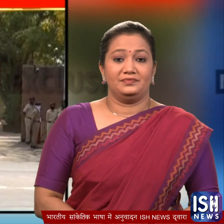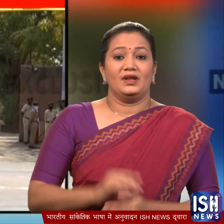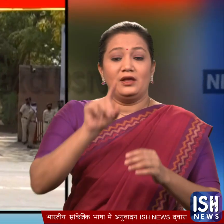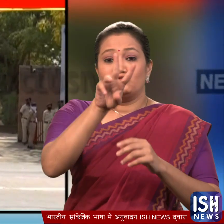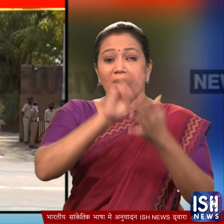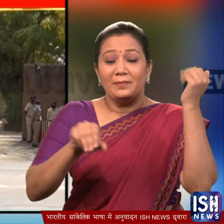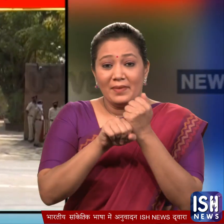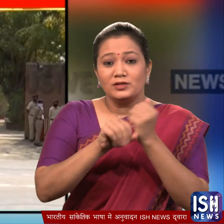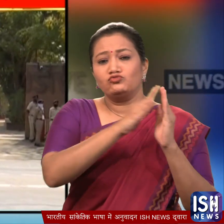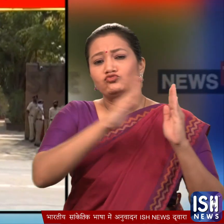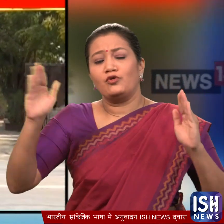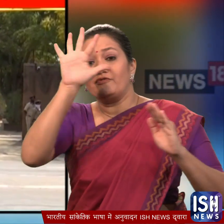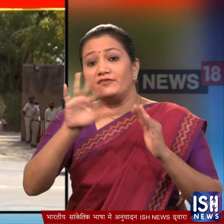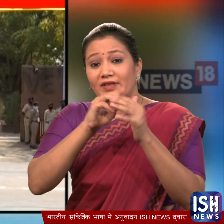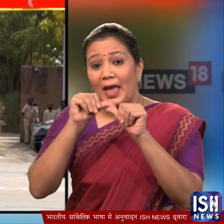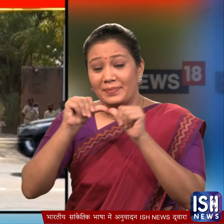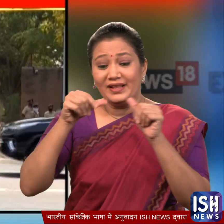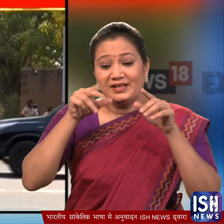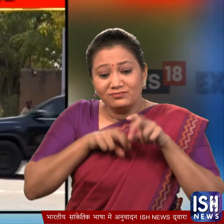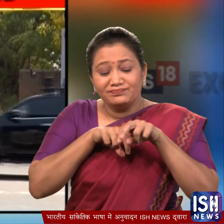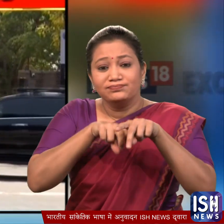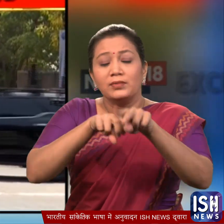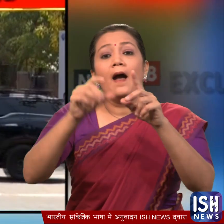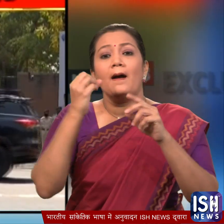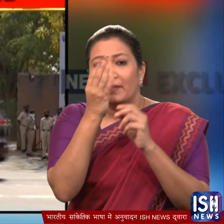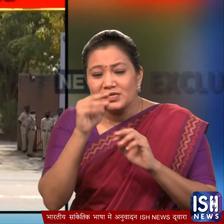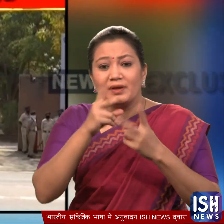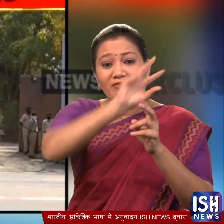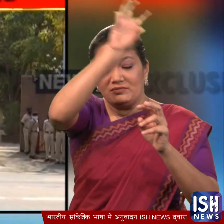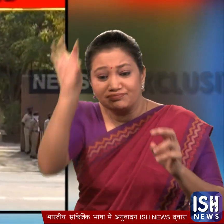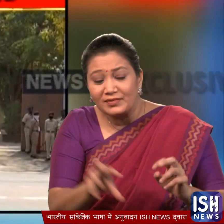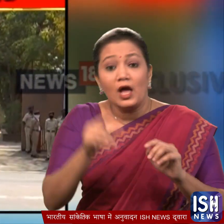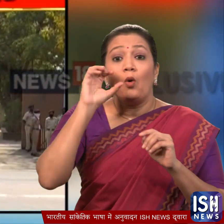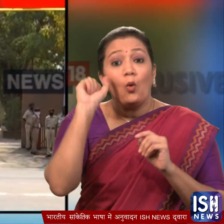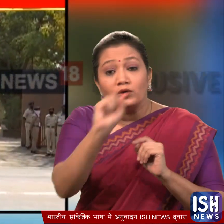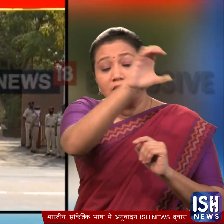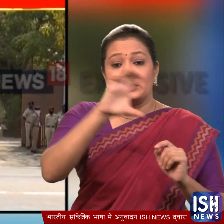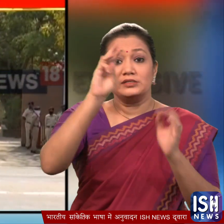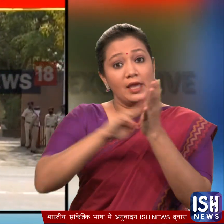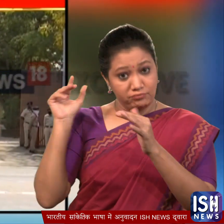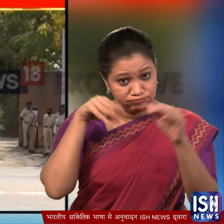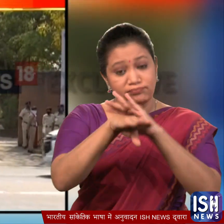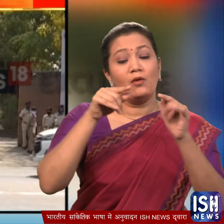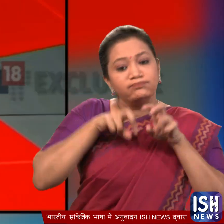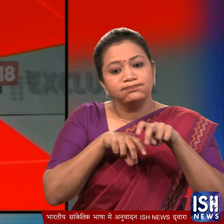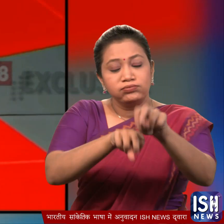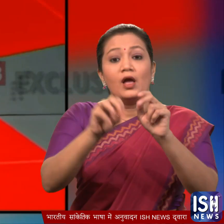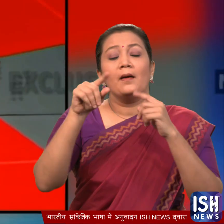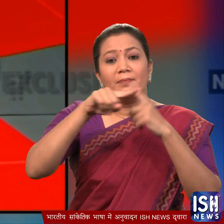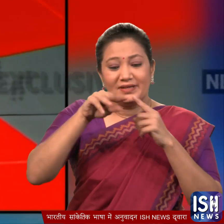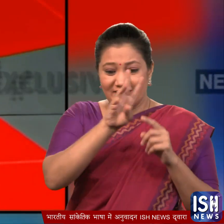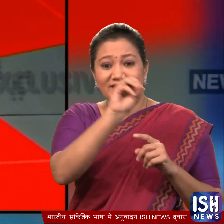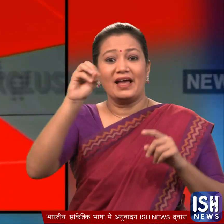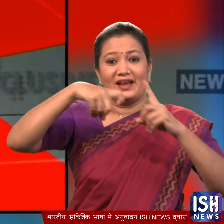बताया गया कि 12 मार्च से 5 अप्रैल तक चलने वाली इस दांडी यात्रा में बीजेपी शासित राज्यों के कई मुख्यमंत्री भी हिस्सा लेंगे और